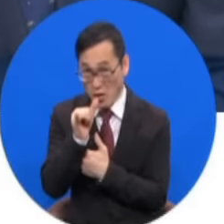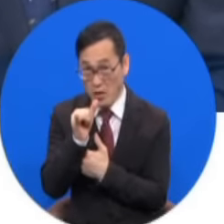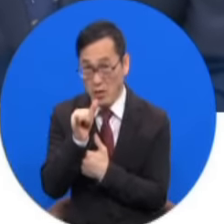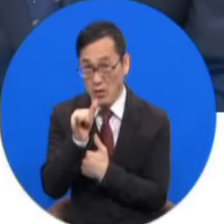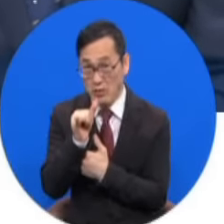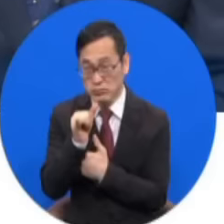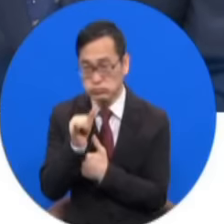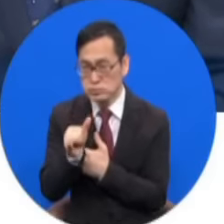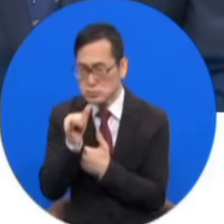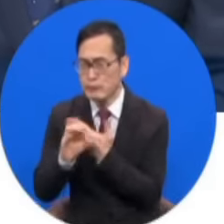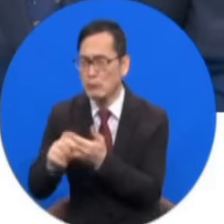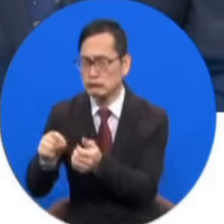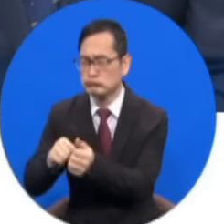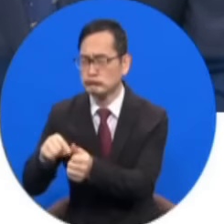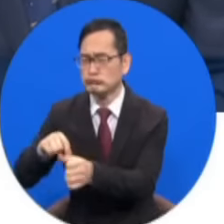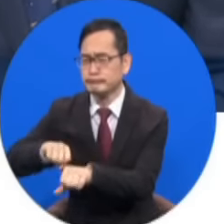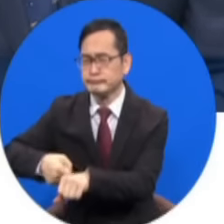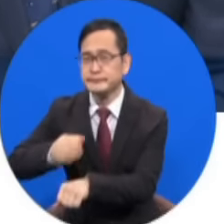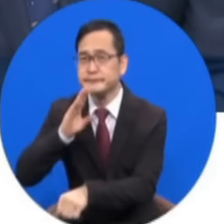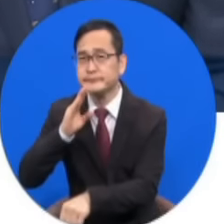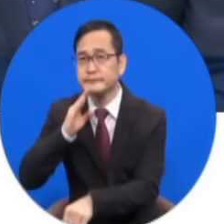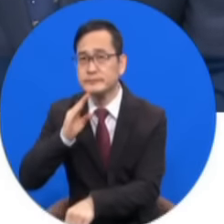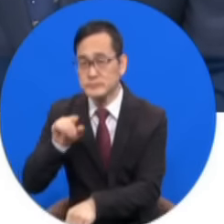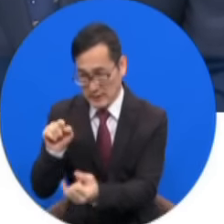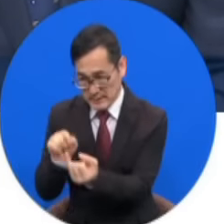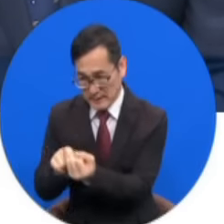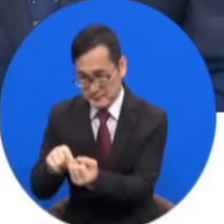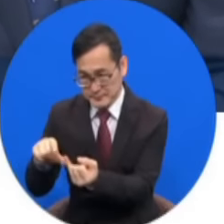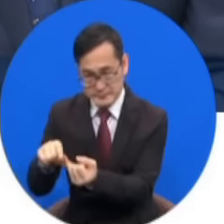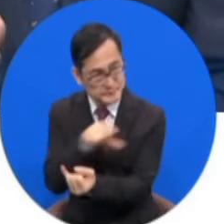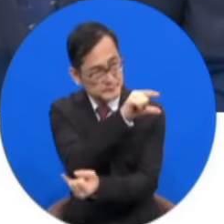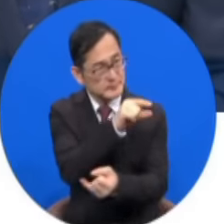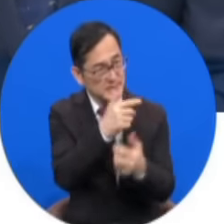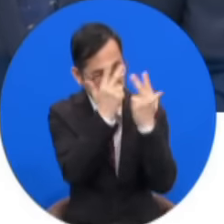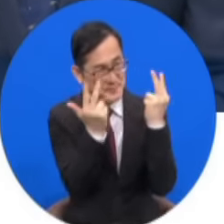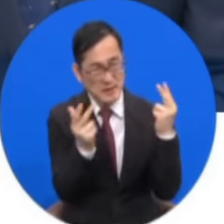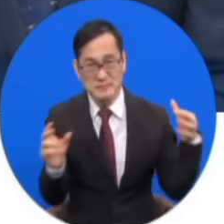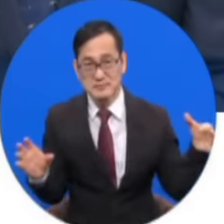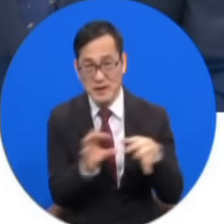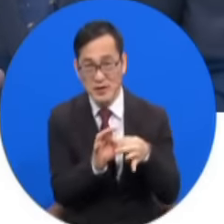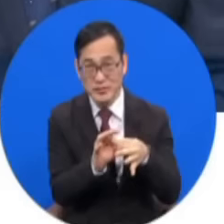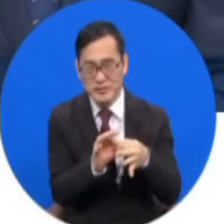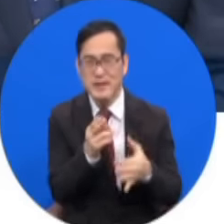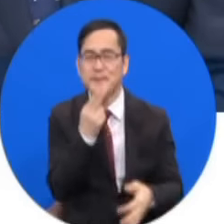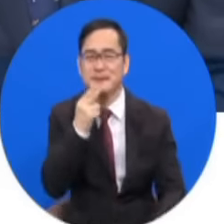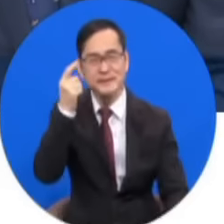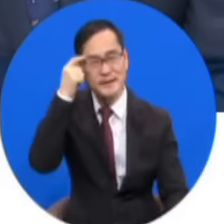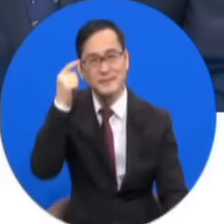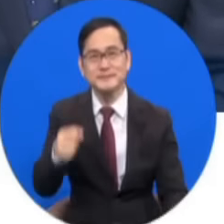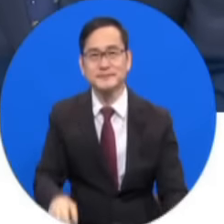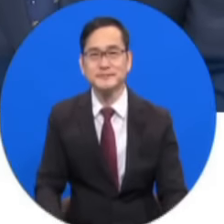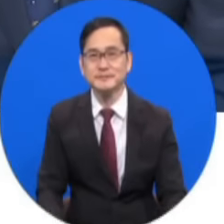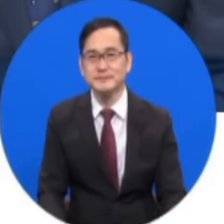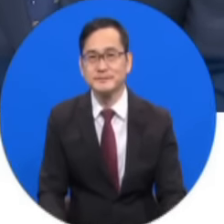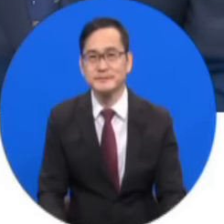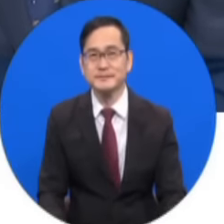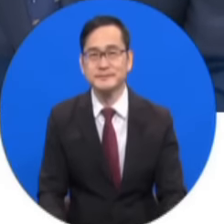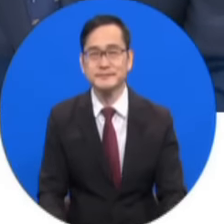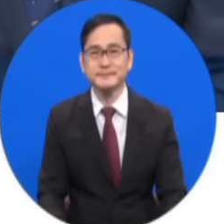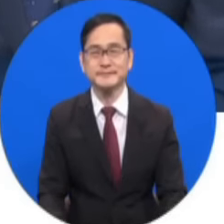그거야말로 이게 이재명 대표 김혜경 여사 직접 관련 있는 내용은 안 나올 거라고 봅니다 결국이 문제제기를 통해서